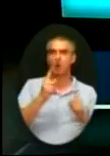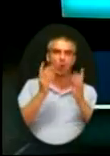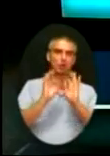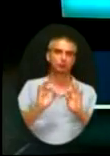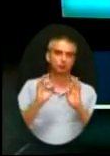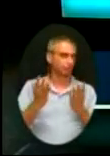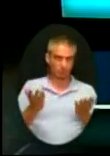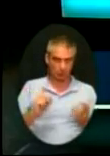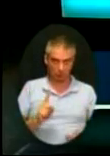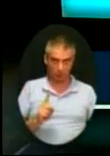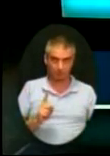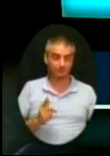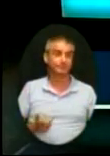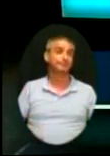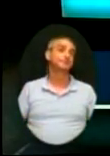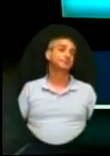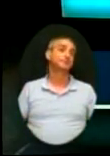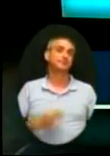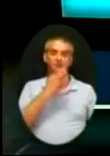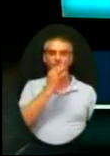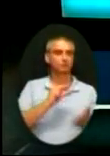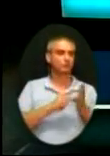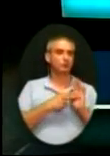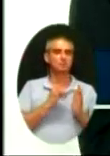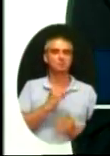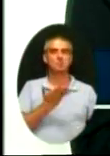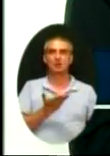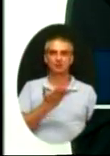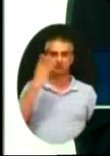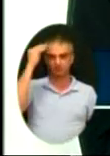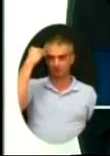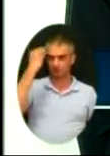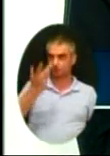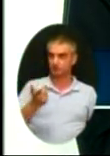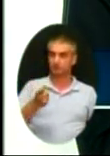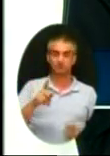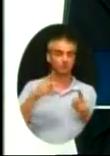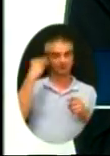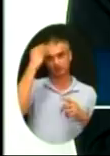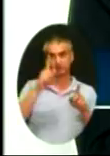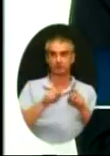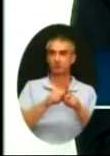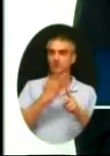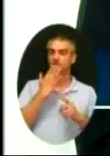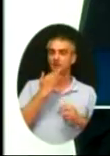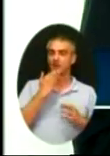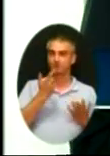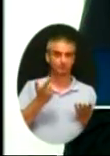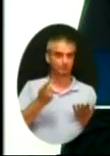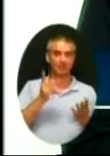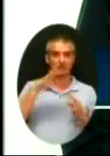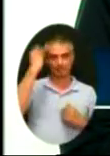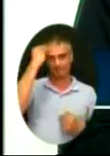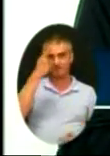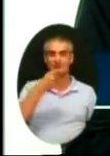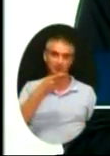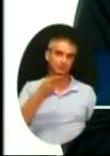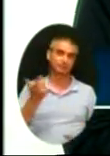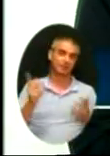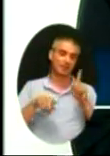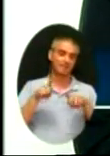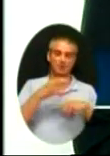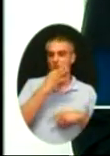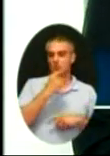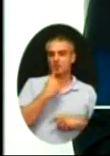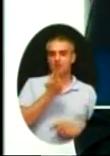קורה. לא יריב. השאלה מה התוכנית? לפלסטינים, כמו לישראלים, כמו לישראלים, גם לפלסטינים,